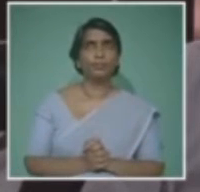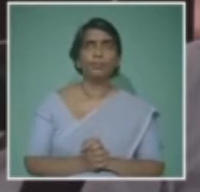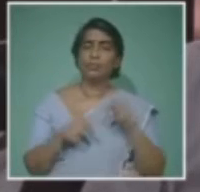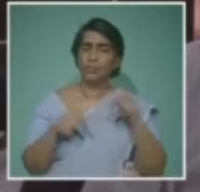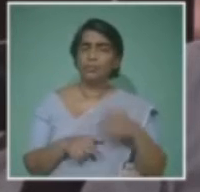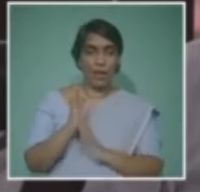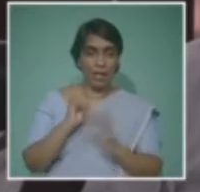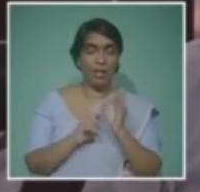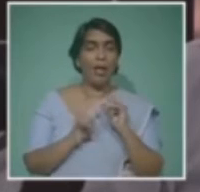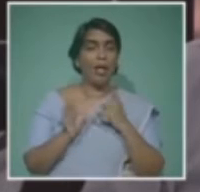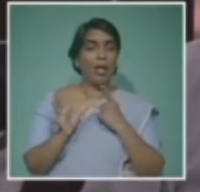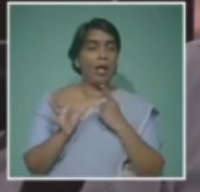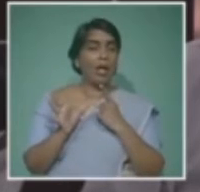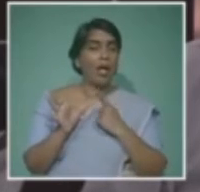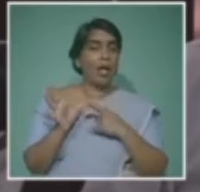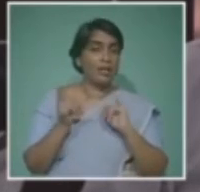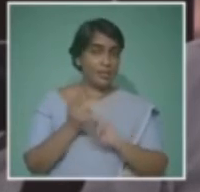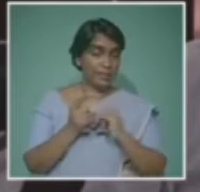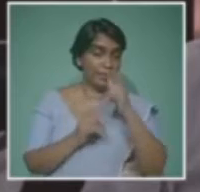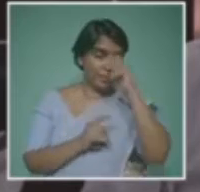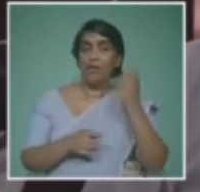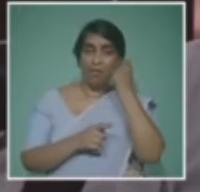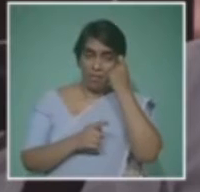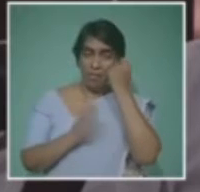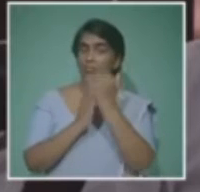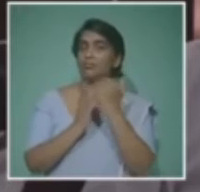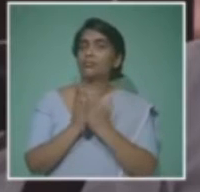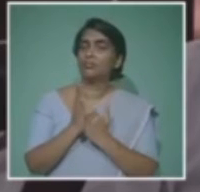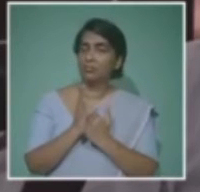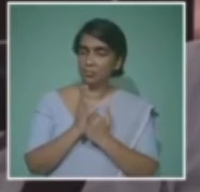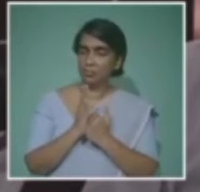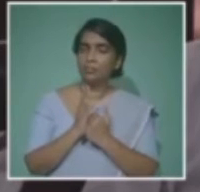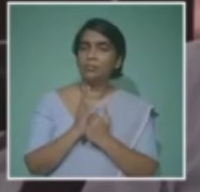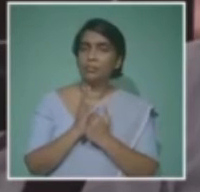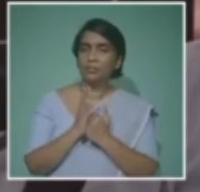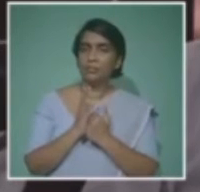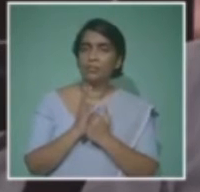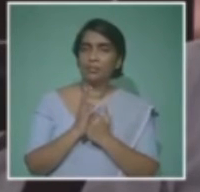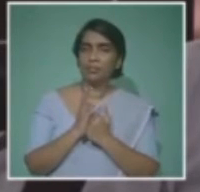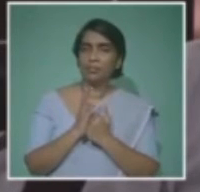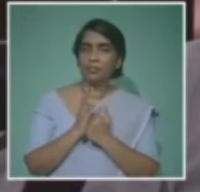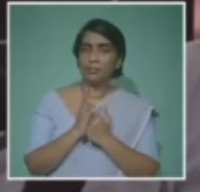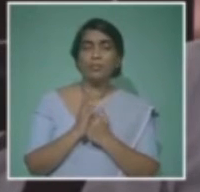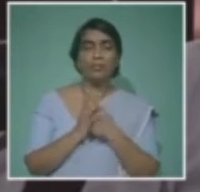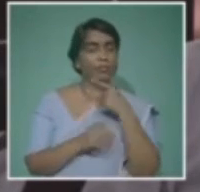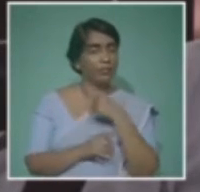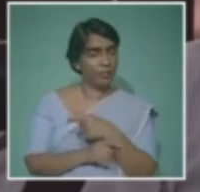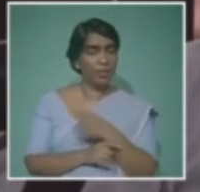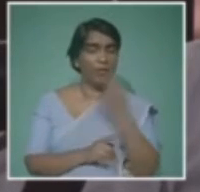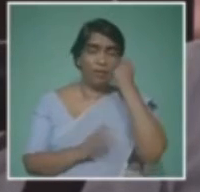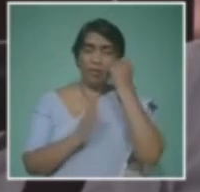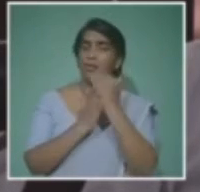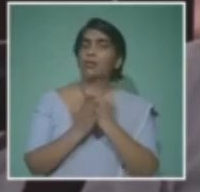அலி சப்ரி அவர்கள் வீரவசனங்கள் பேசிக் கொண்டிருக்கின்றார். இலங்கைக்கு எதிராக கொண்டு வரப்பட்ட பிரேரணைக்கு